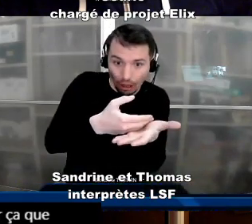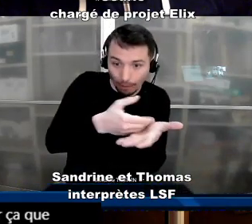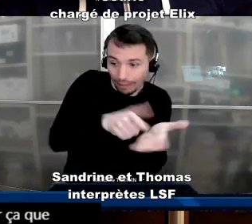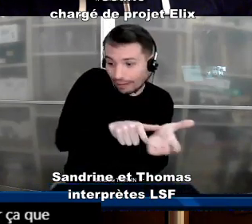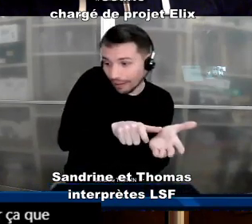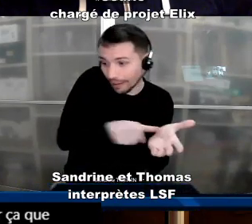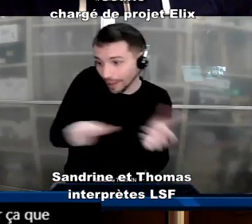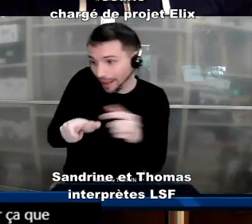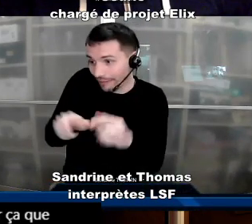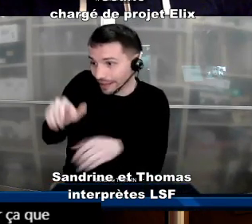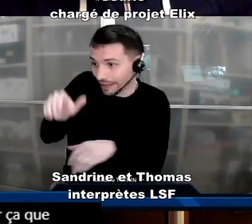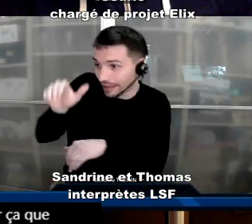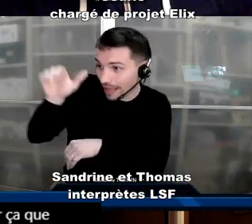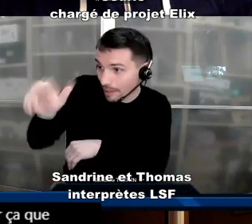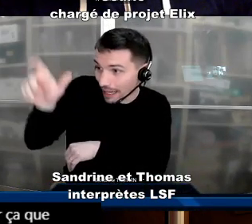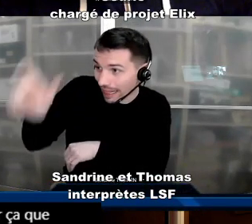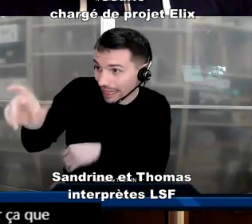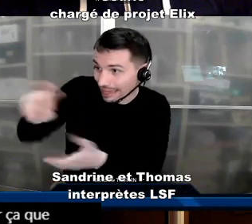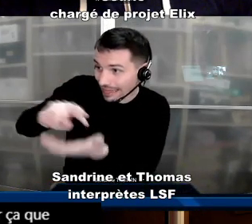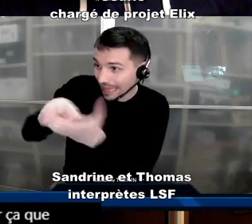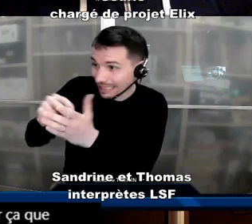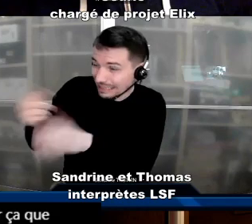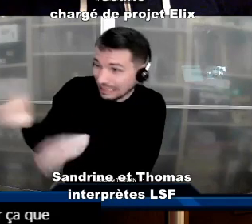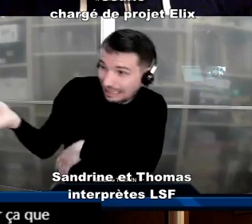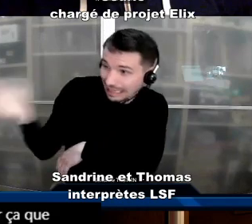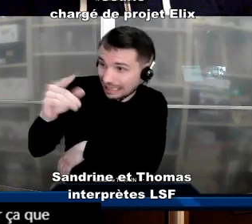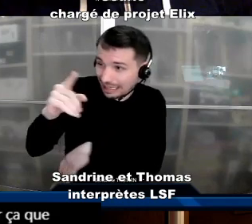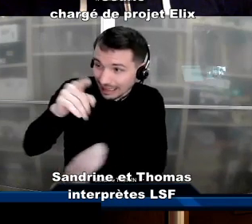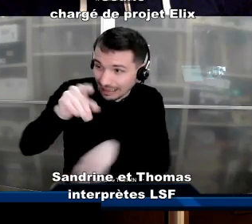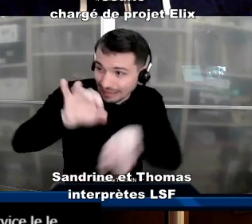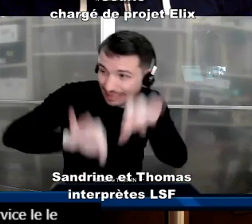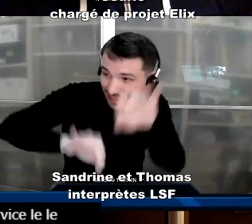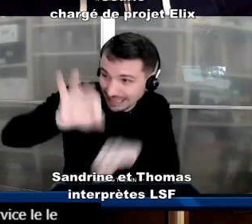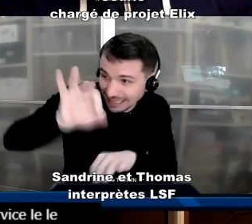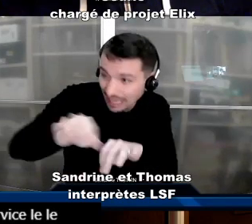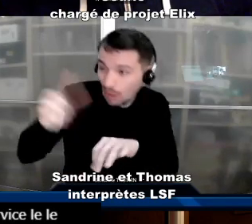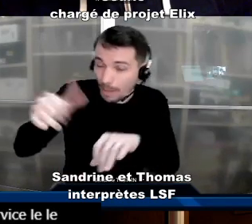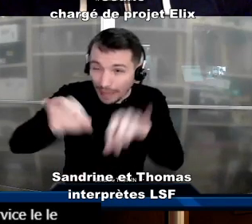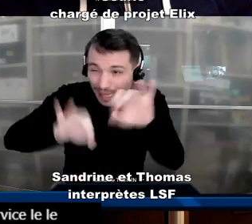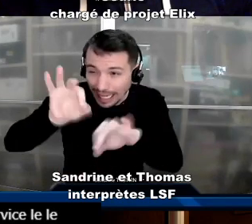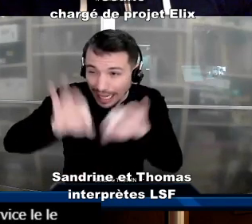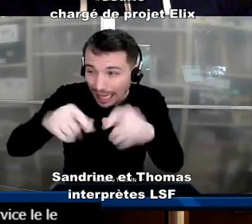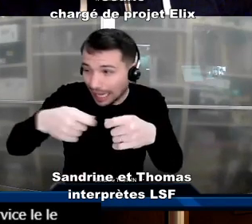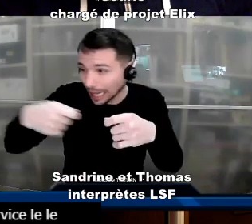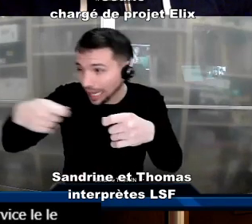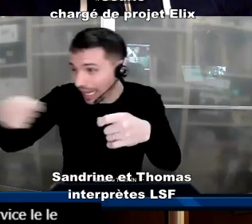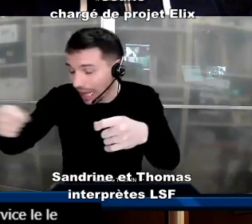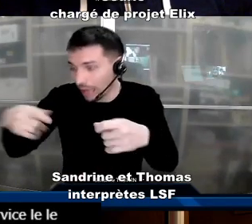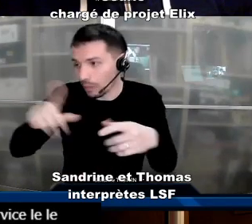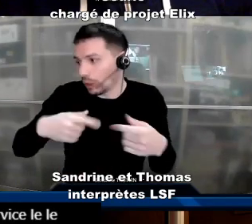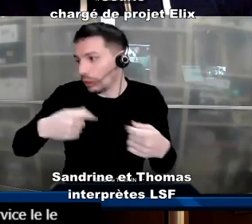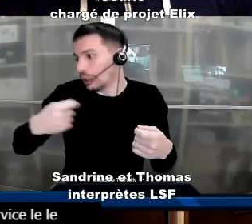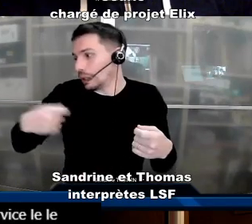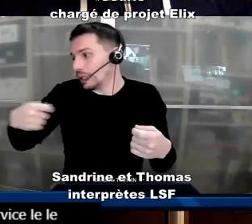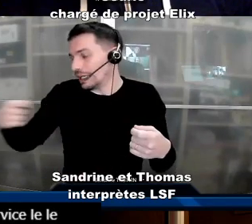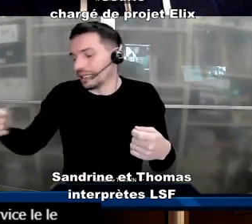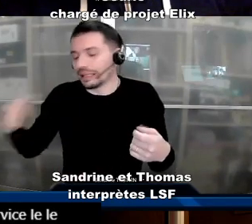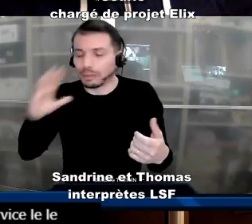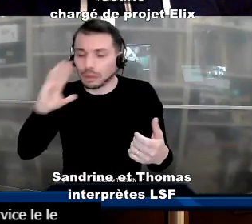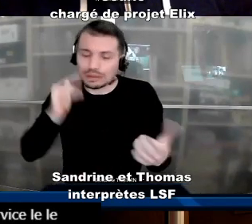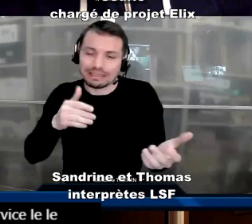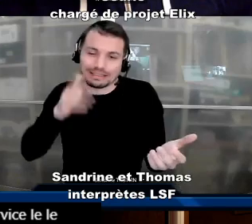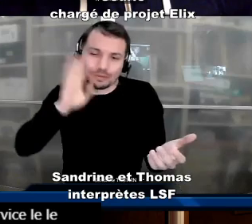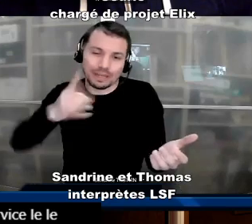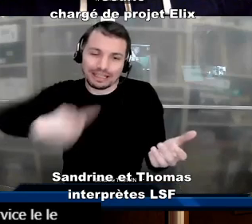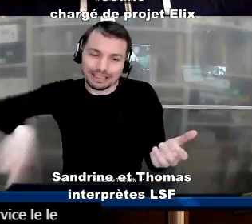bonnes compétences pour résoudre le problème, que ce technicien ait le temps de résoudre le problème, etc. Voilà, ça peut prendre quelques heures.